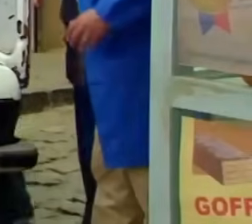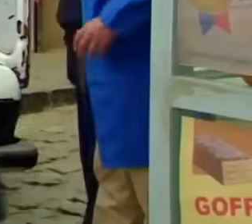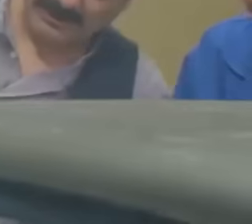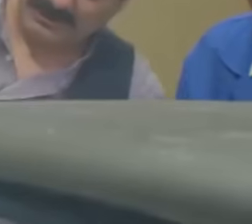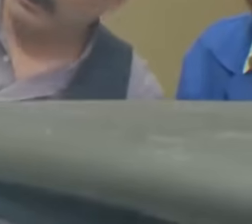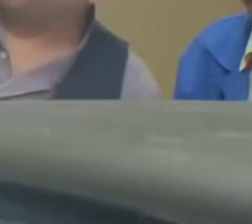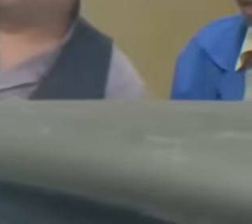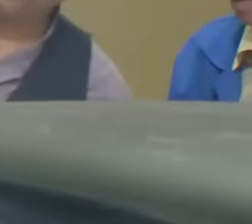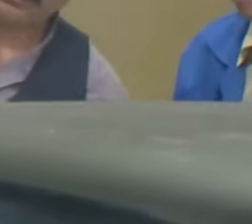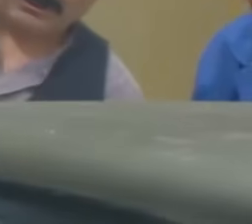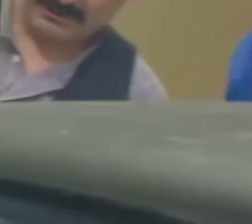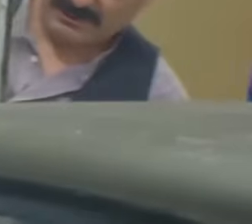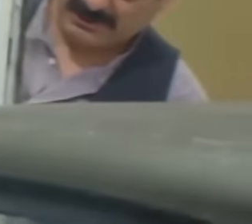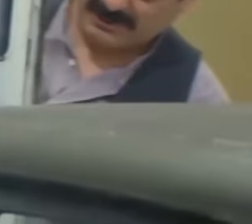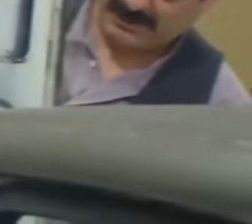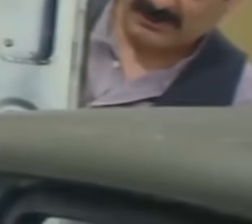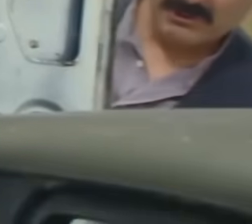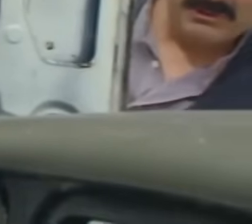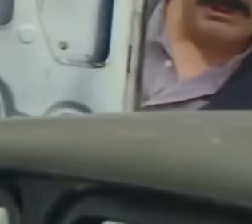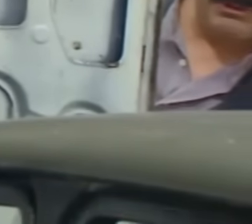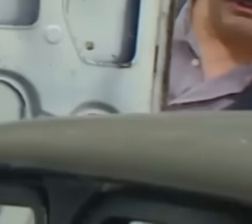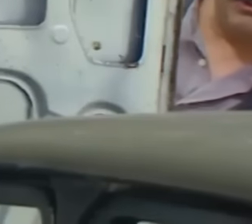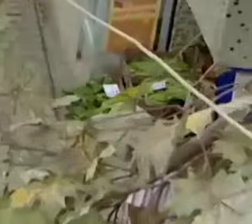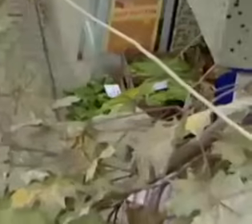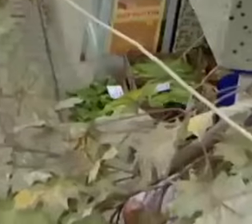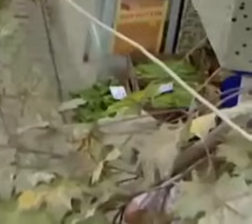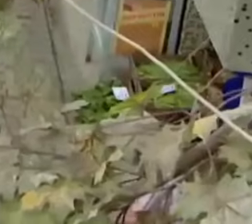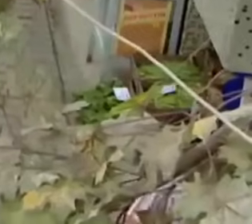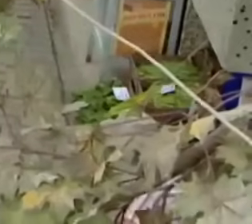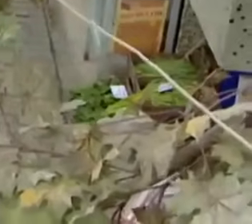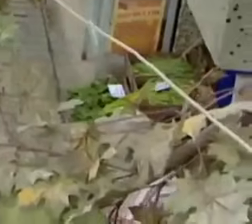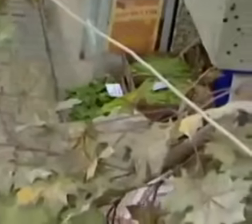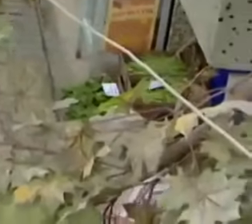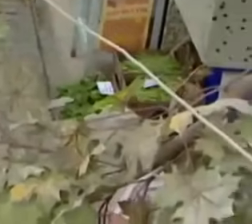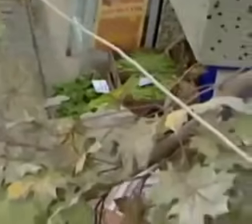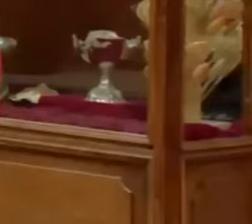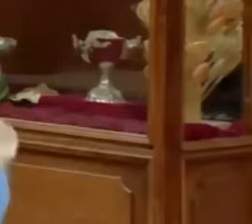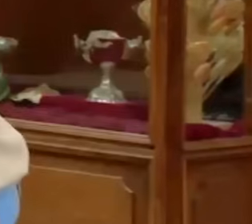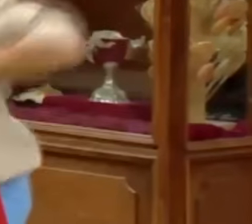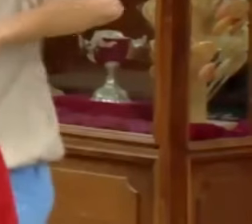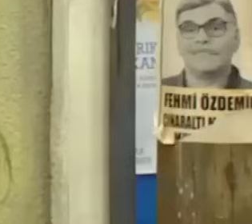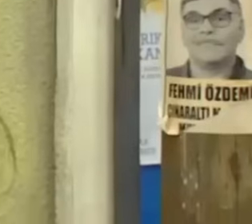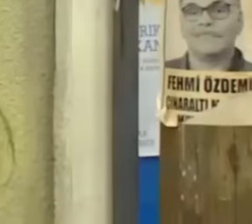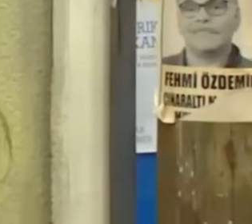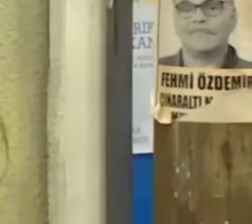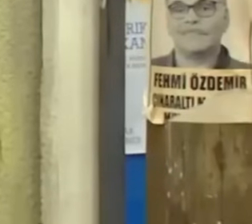kaputu açarken diğerleri de kafalarını uzattılar. Yükselen yoğun duman arasında dumanı yerleyerek geri çekildiler.